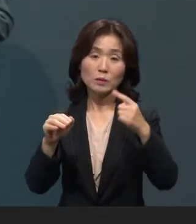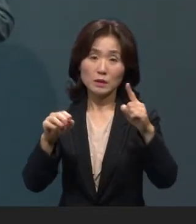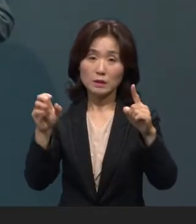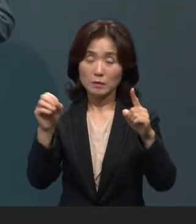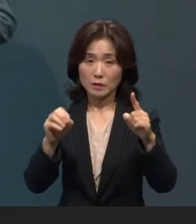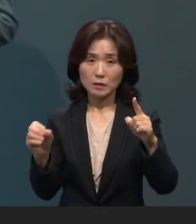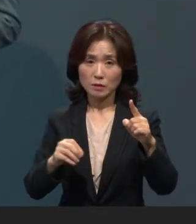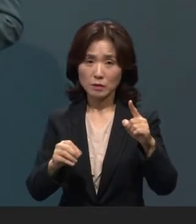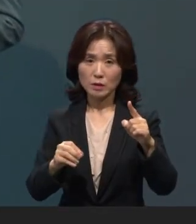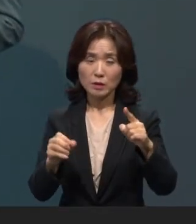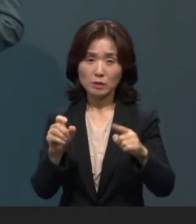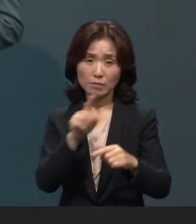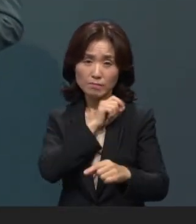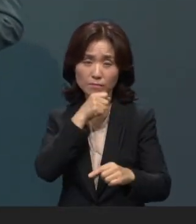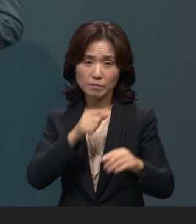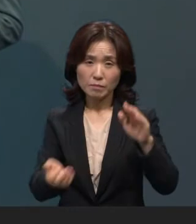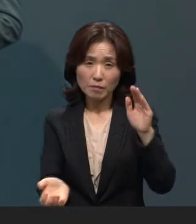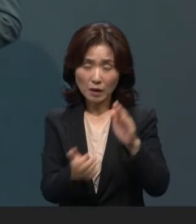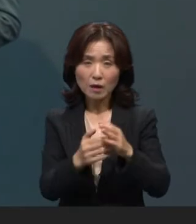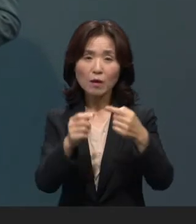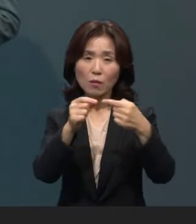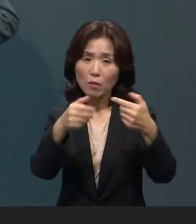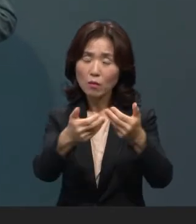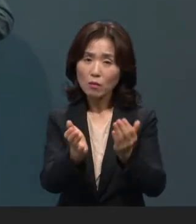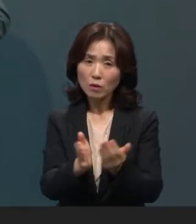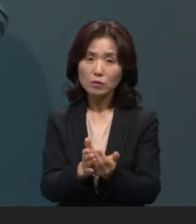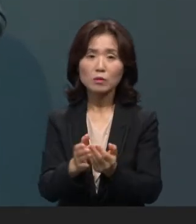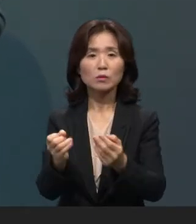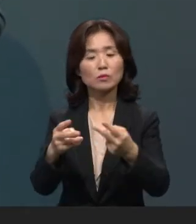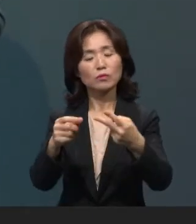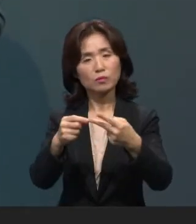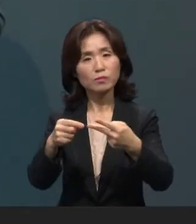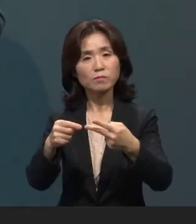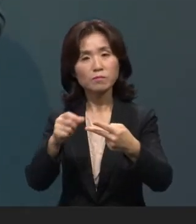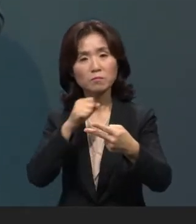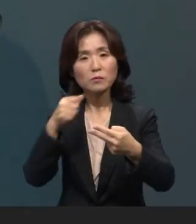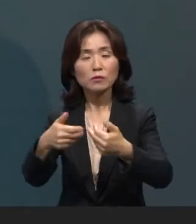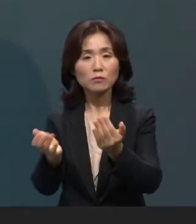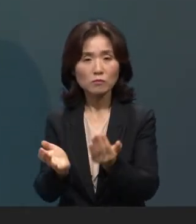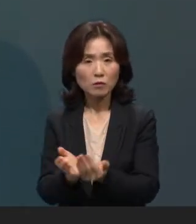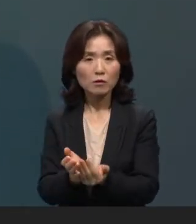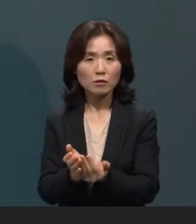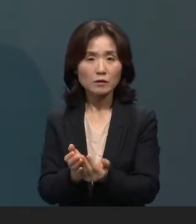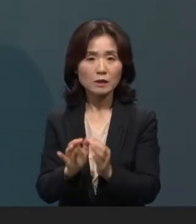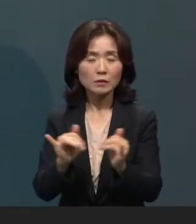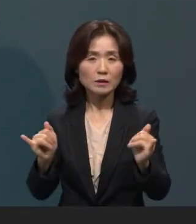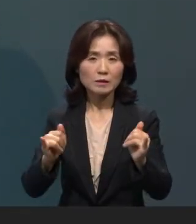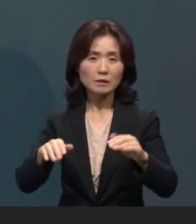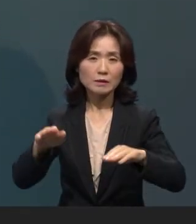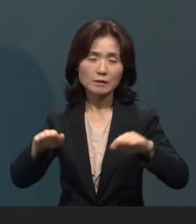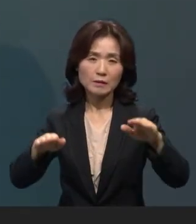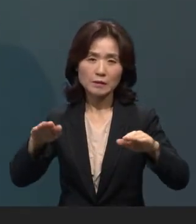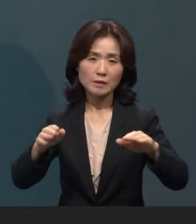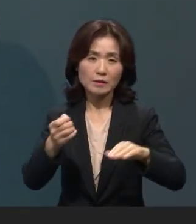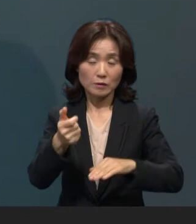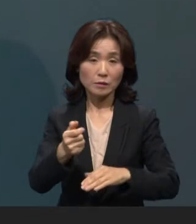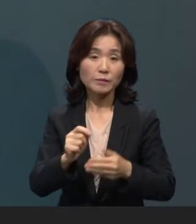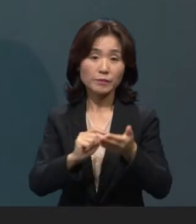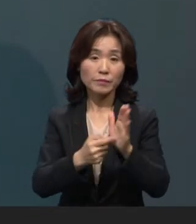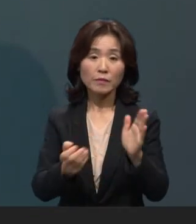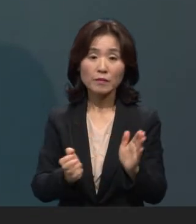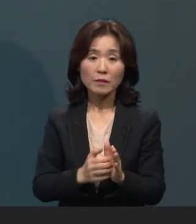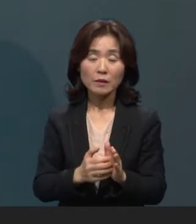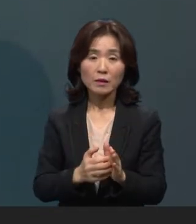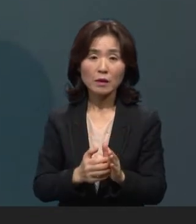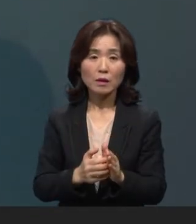상대적으로 수업방식 의 영향이 적어 쓸 것이라는 응답이 많았습니다 원격 수업이 힘든 이유로는